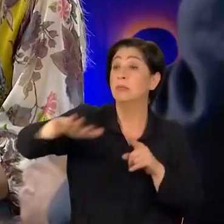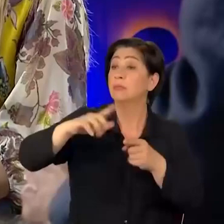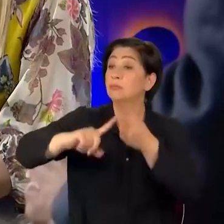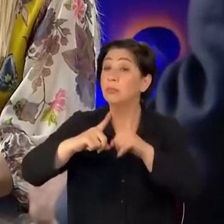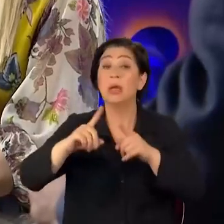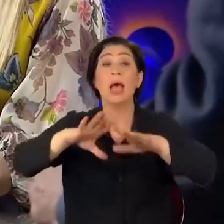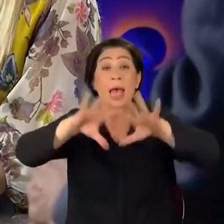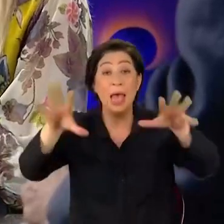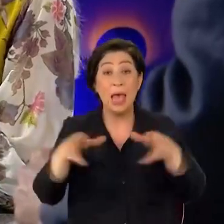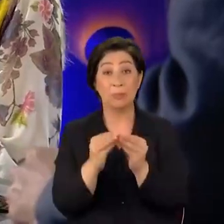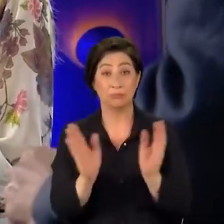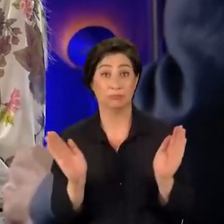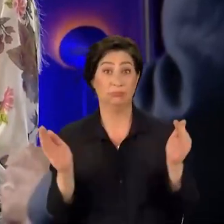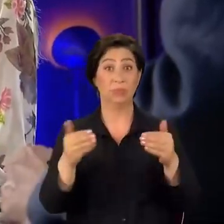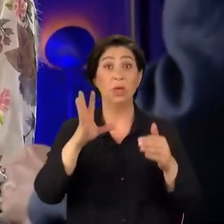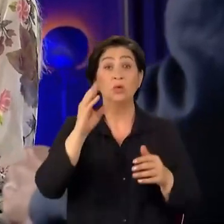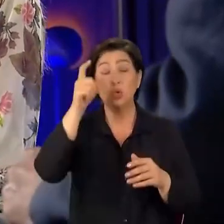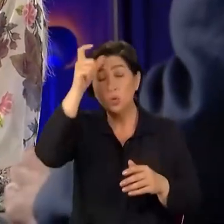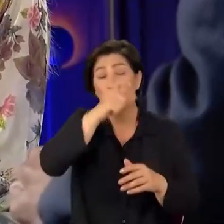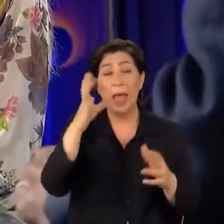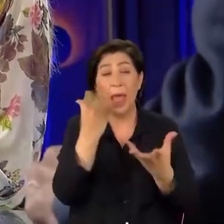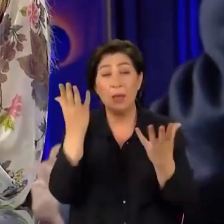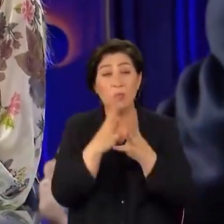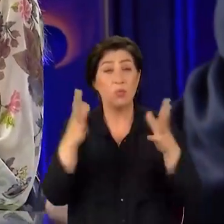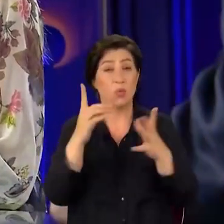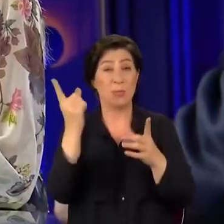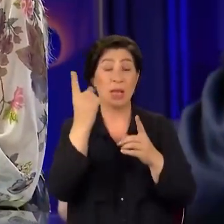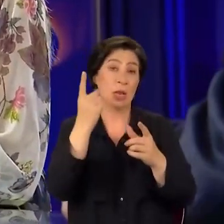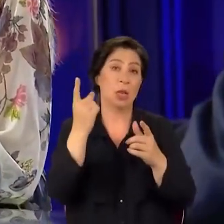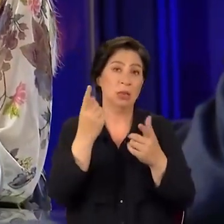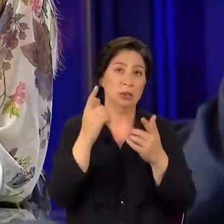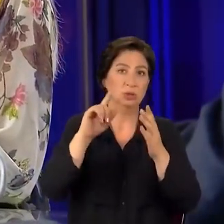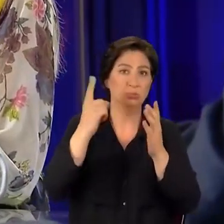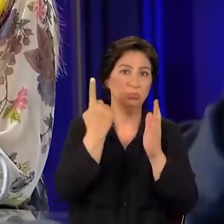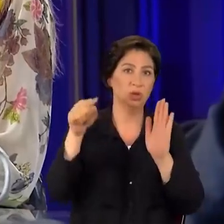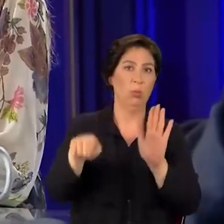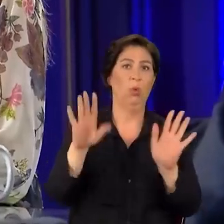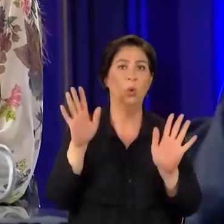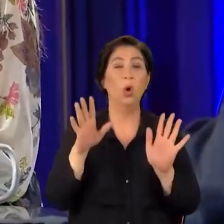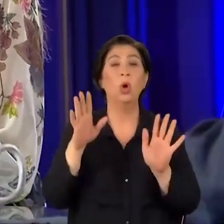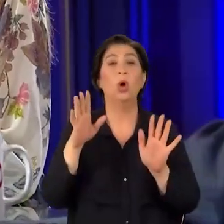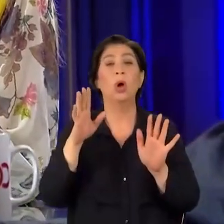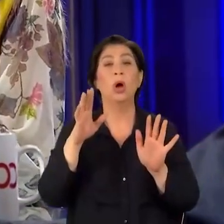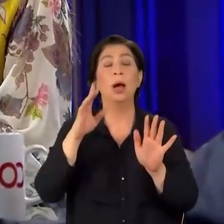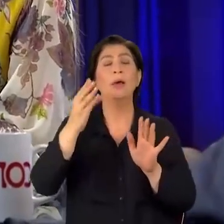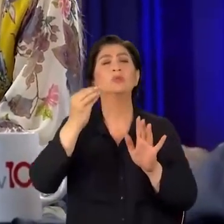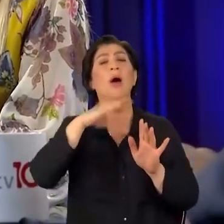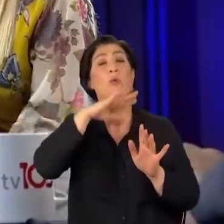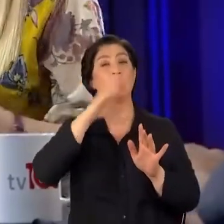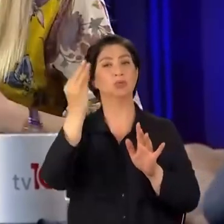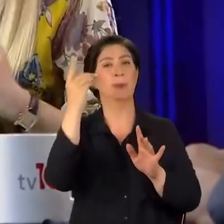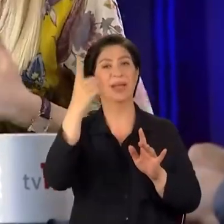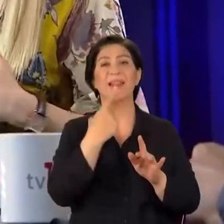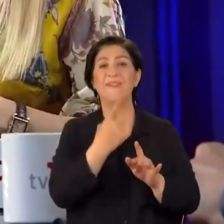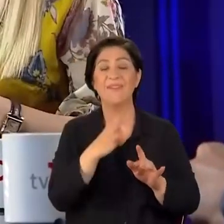ön plana çıktı. Yani evet. Türkiye'yi etkileyen belki en önemli faktörlerden bir tanesiydi. Amin Maluf'un çok güzel bir lafı